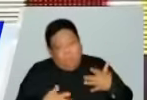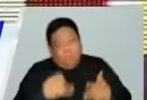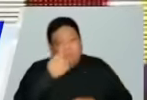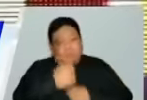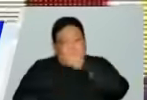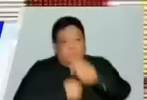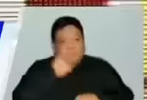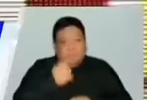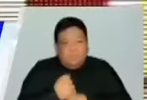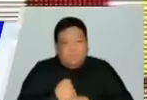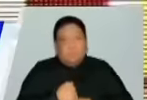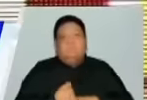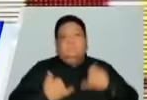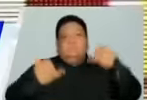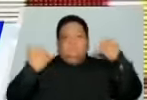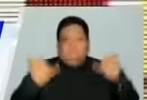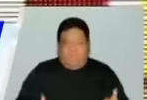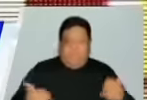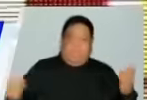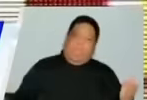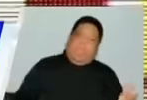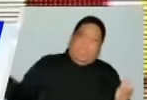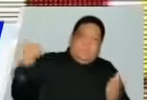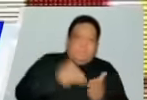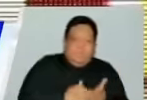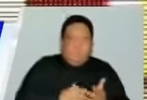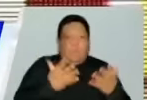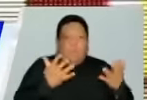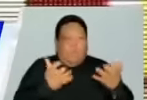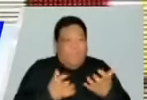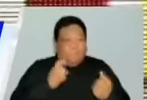pangalawang taong gustong kumalkal ng konstitusyon natin,